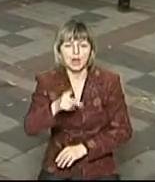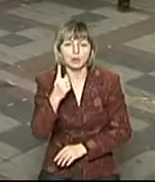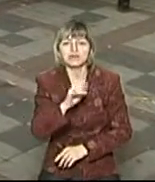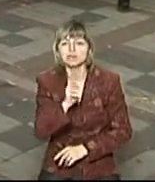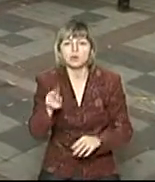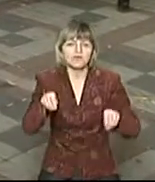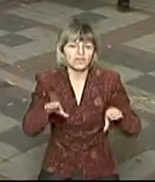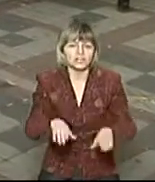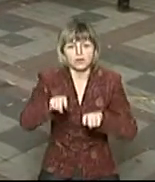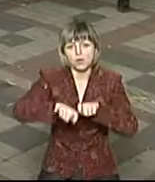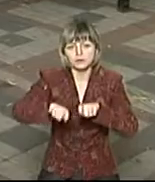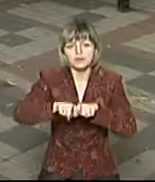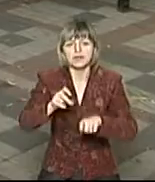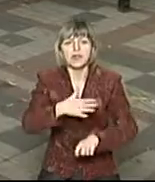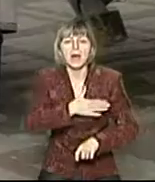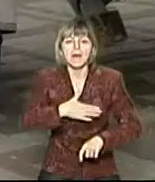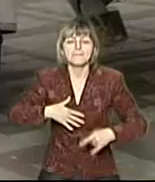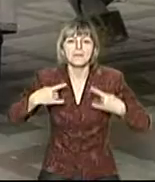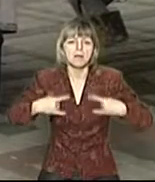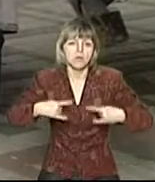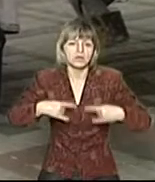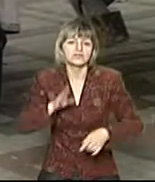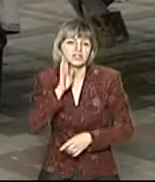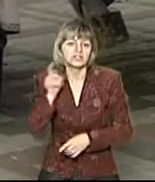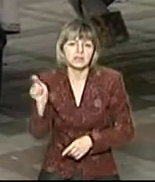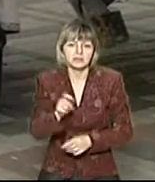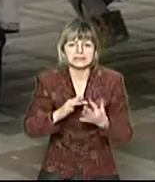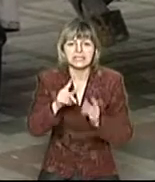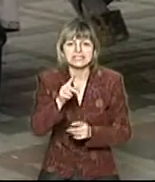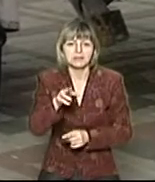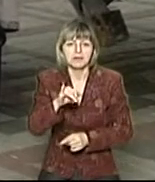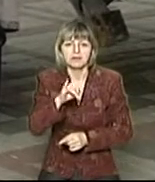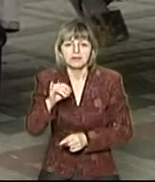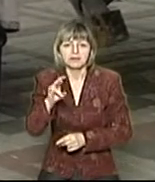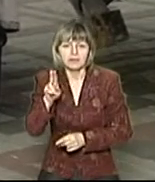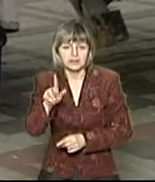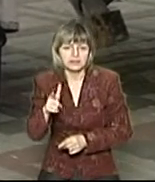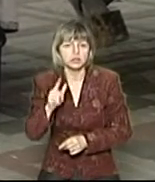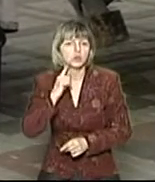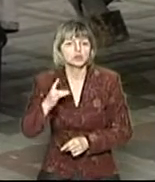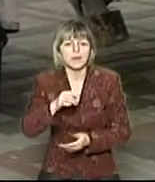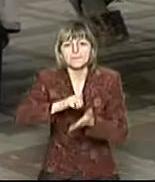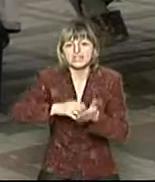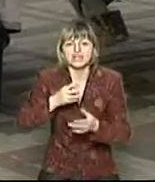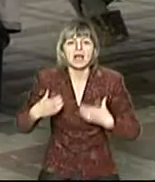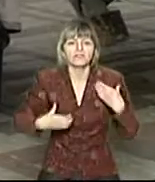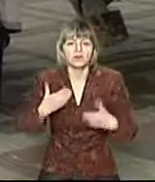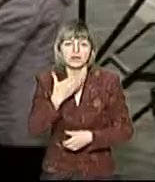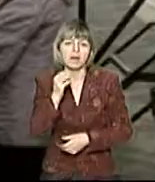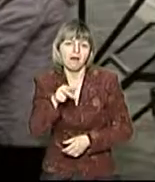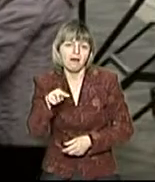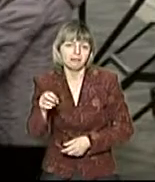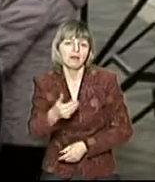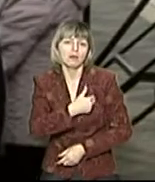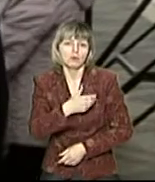тих, хто вирішила обстежитися на мамографі. Жінка приїхала з села Зміїнець Луцького району. Каже, причин для хвилювання немає, але